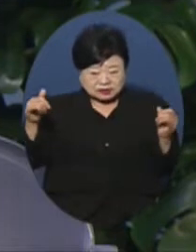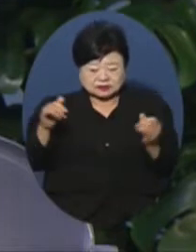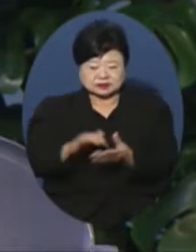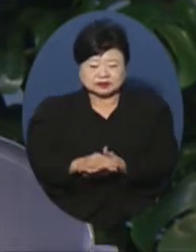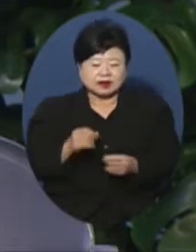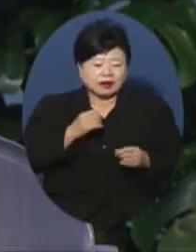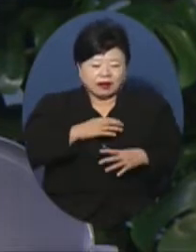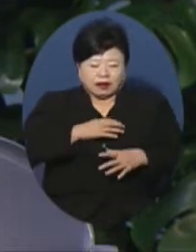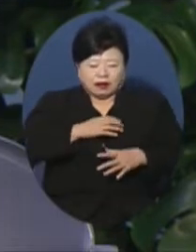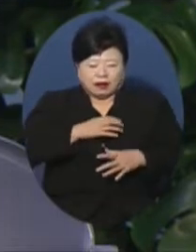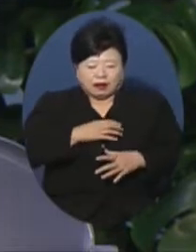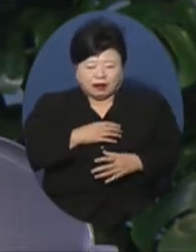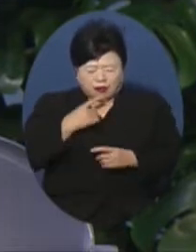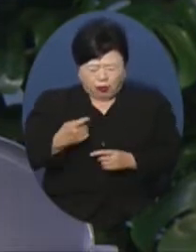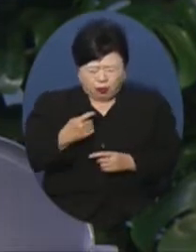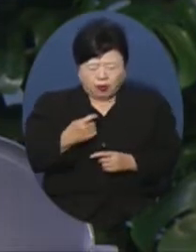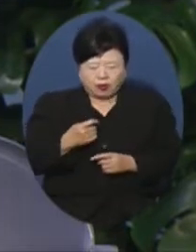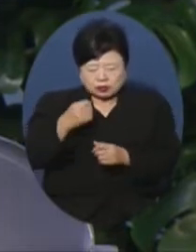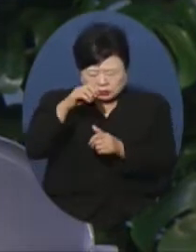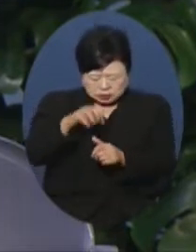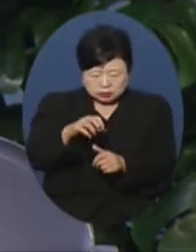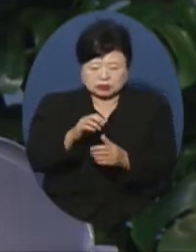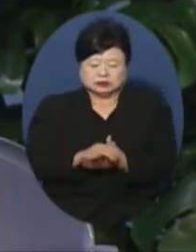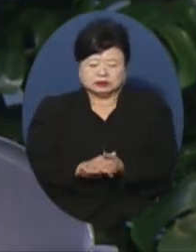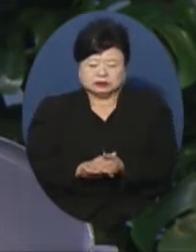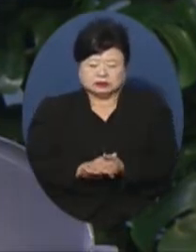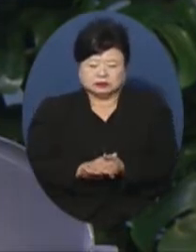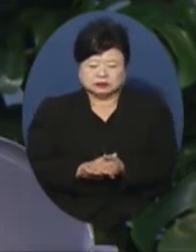사람들이 두려움과 공포에 사로잡힙니다.